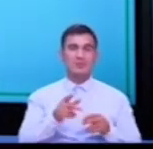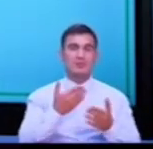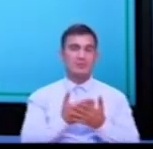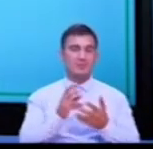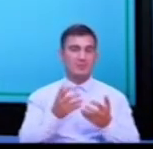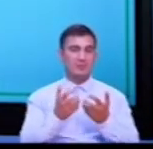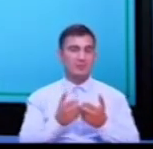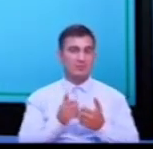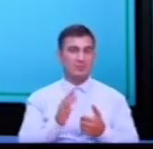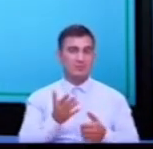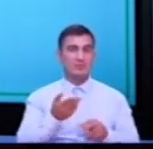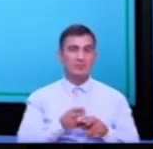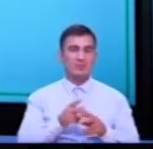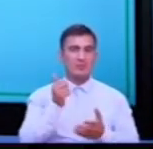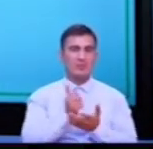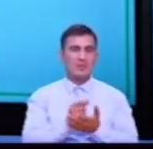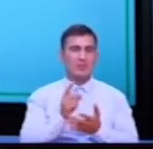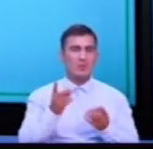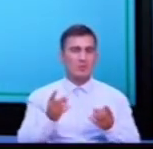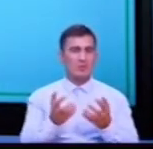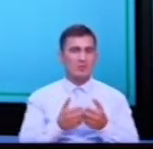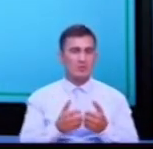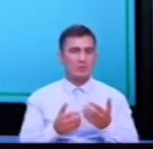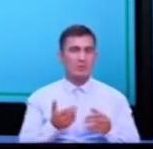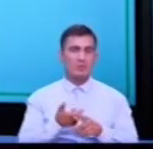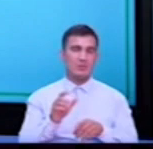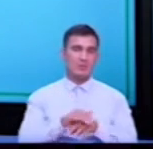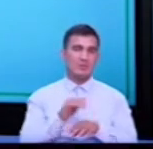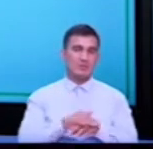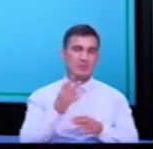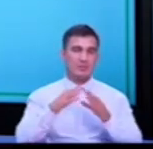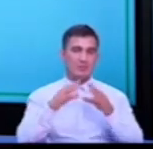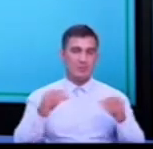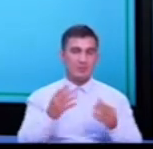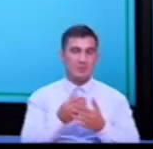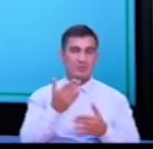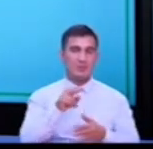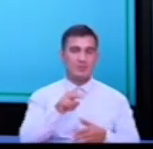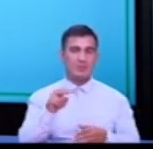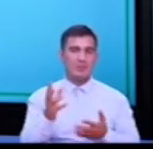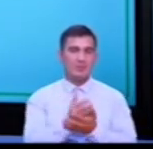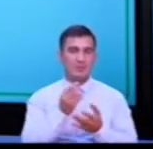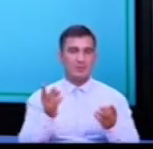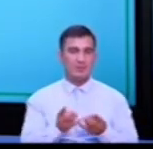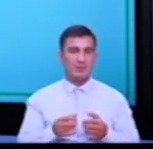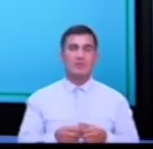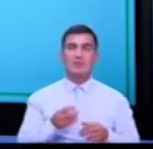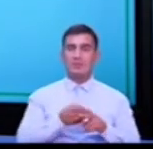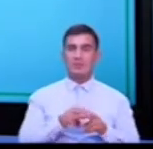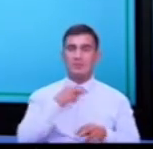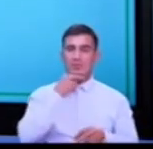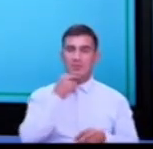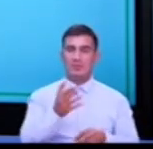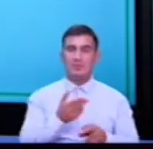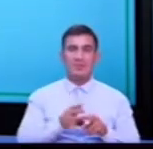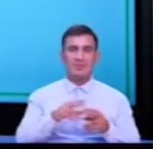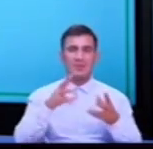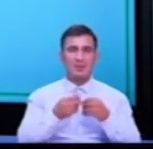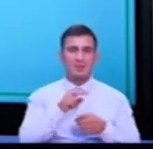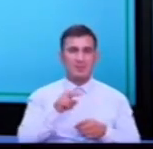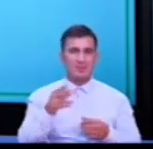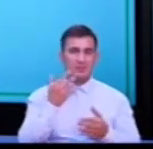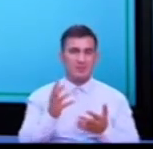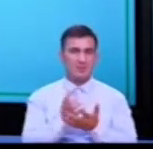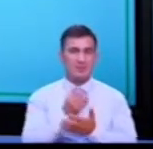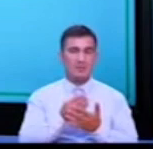masalani yechishda avval biz nimani hisoblab topishimiz kerak? Barakalla, uchburchakni perimetrini. Demak, perimetrini topish